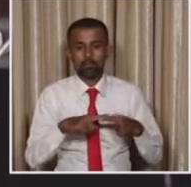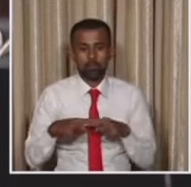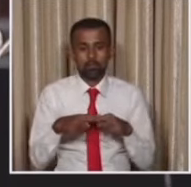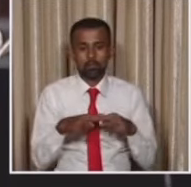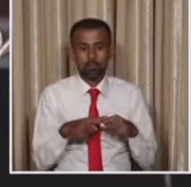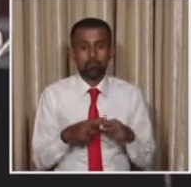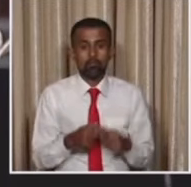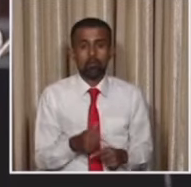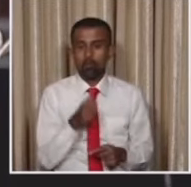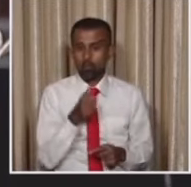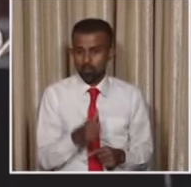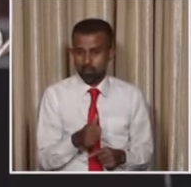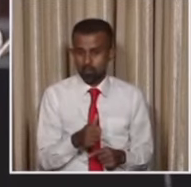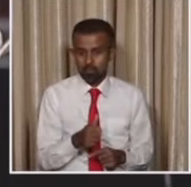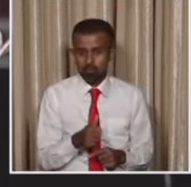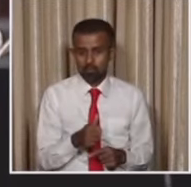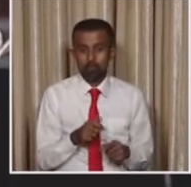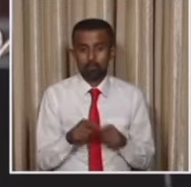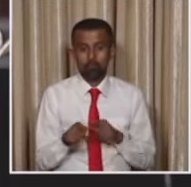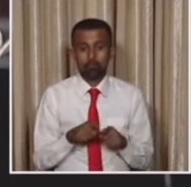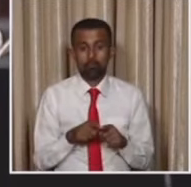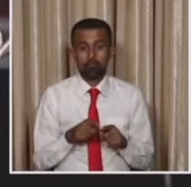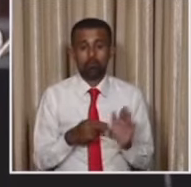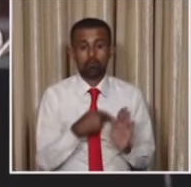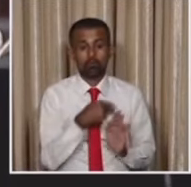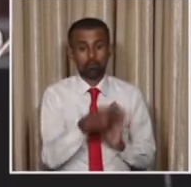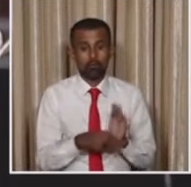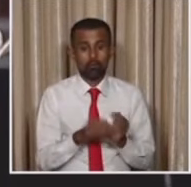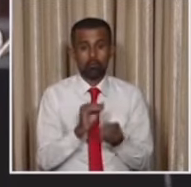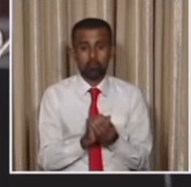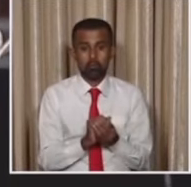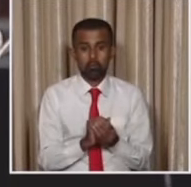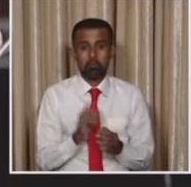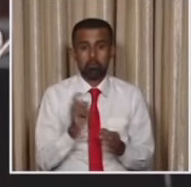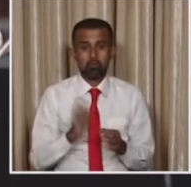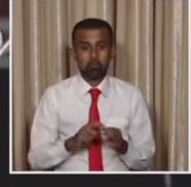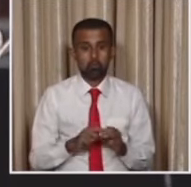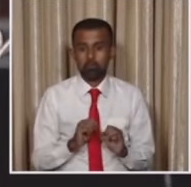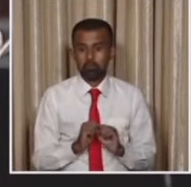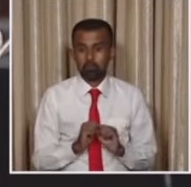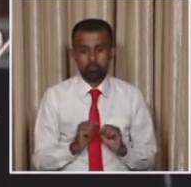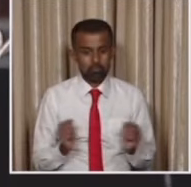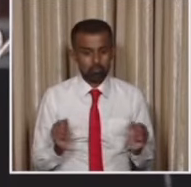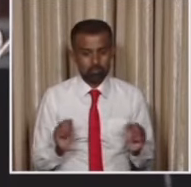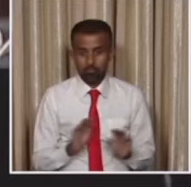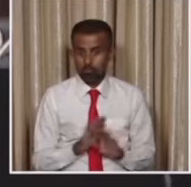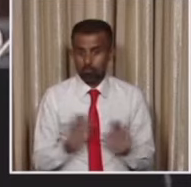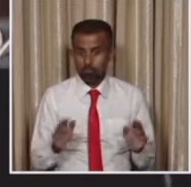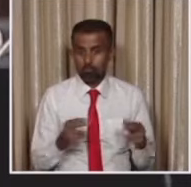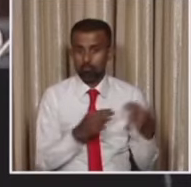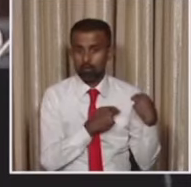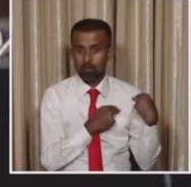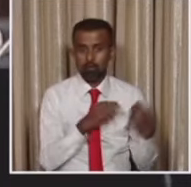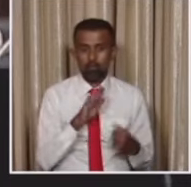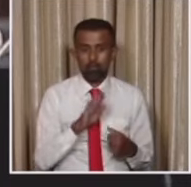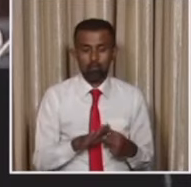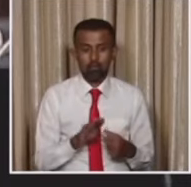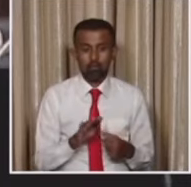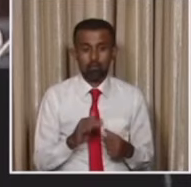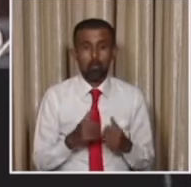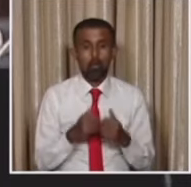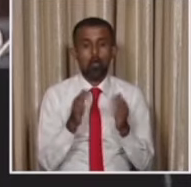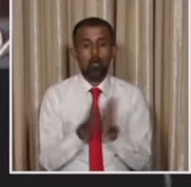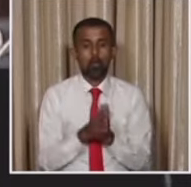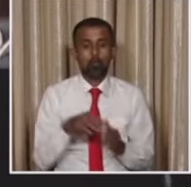ඉතාම හොඳ දෙයක්, වගේම ඒක ජාතික ආරක්ෂාවට තර්ජනයක් නොවන බවටත් වග බලා ගන්න ඕනේ. ඒ නිසා සමස්ත